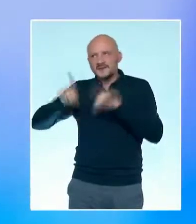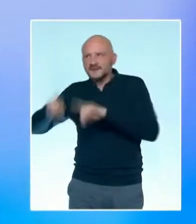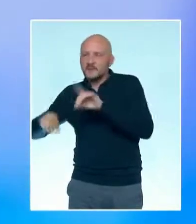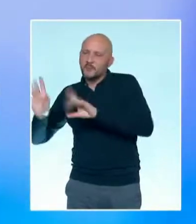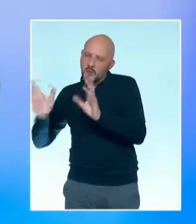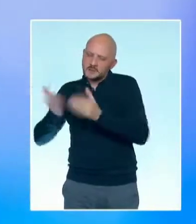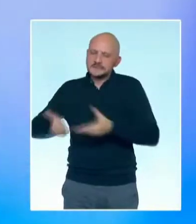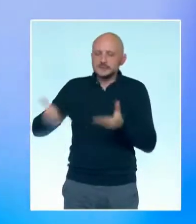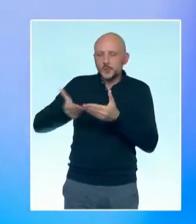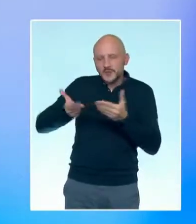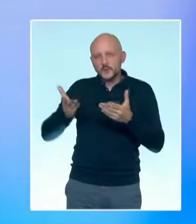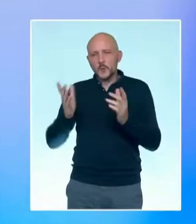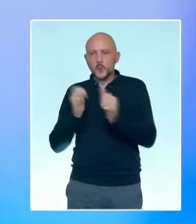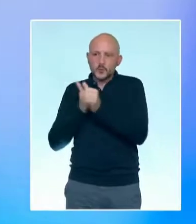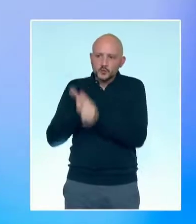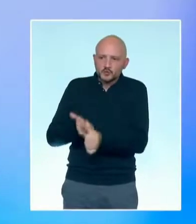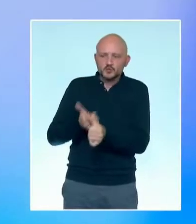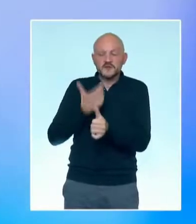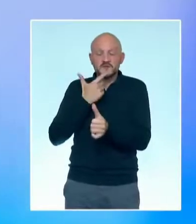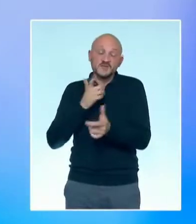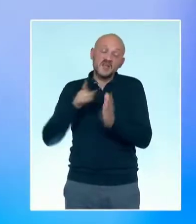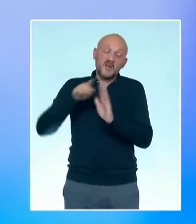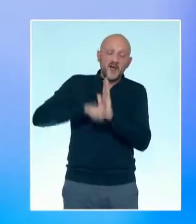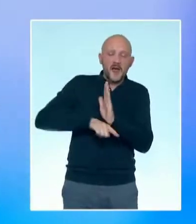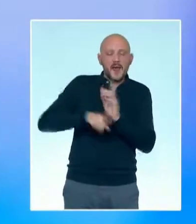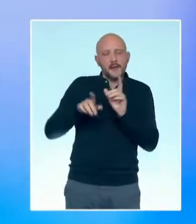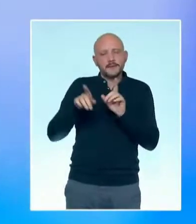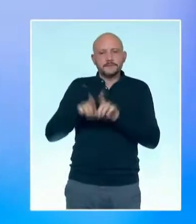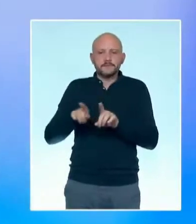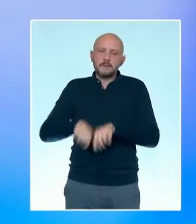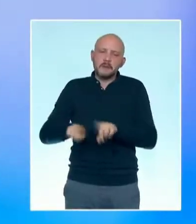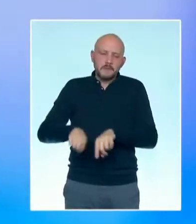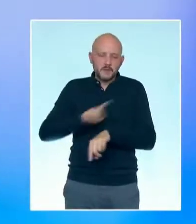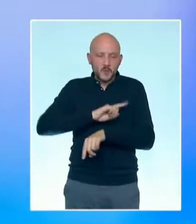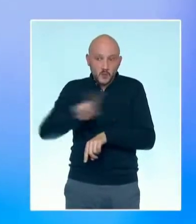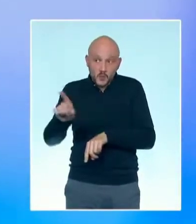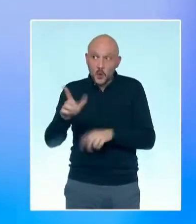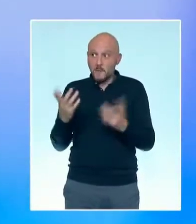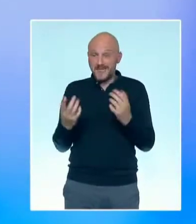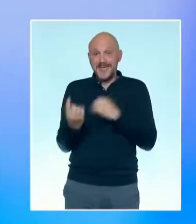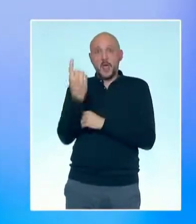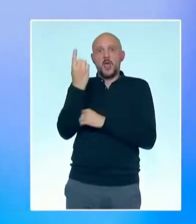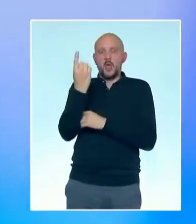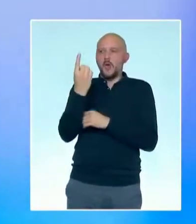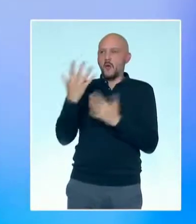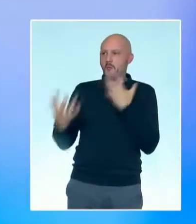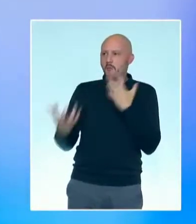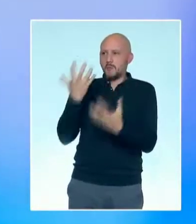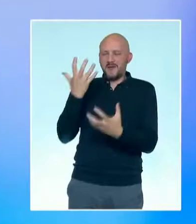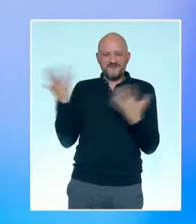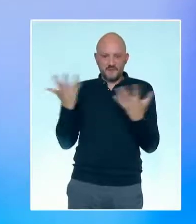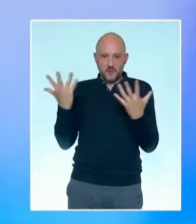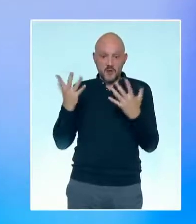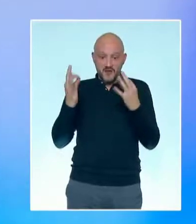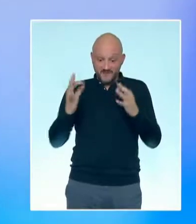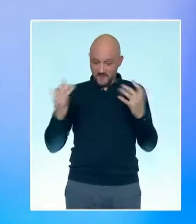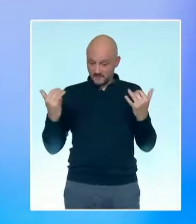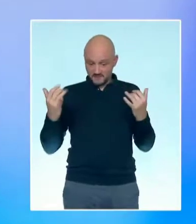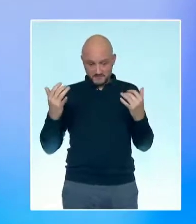donc n'adoptent pas exactement les mêmes dispositions, mais c'est une mesure qui se détache, c'est bien la fermeture de ce